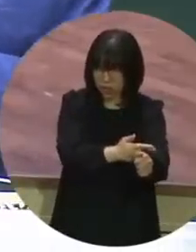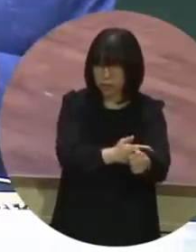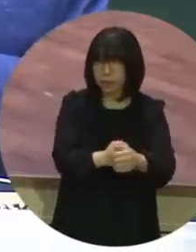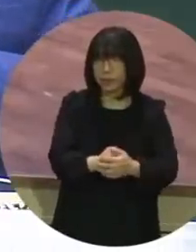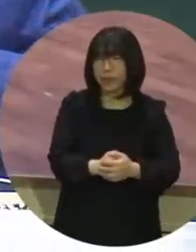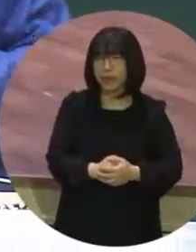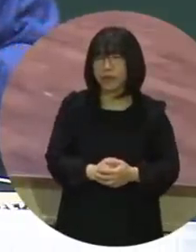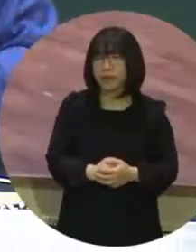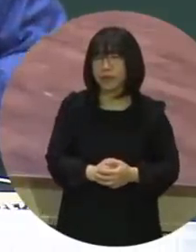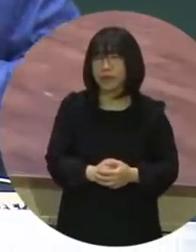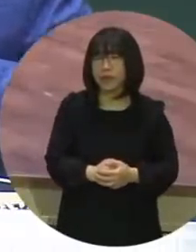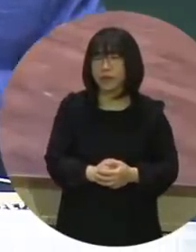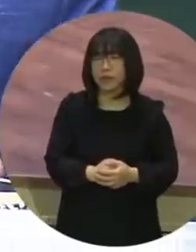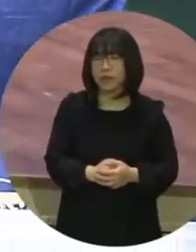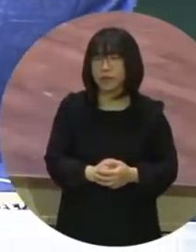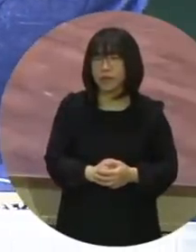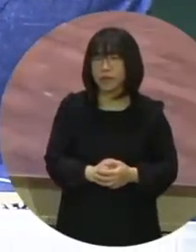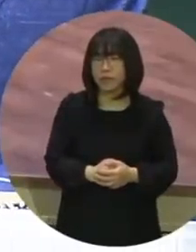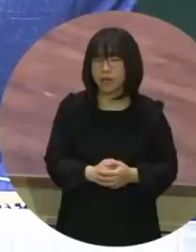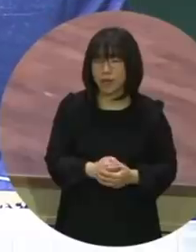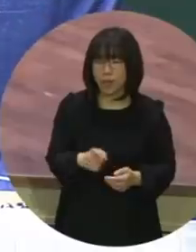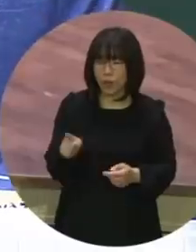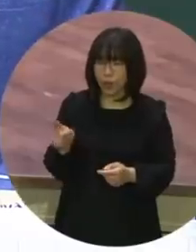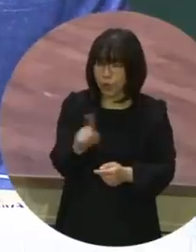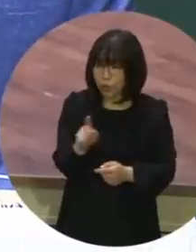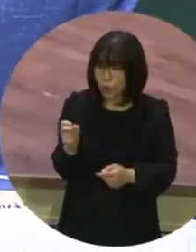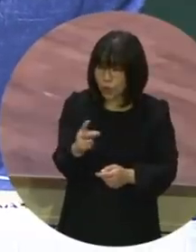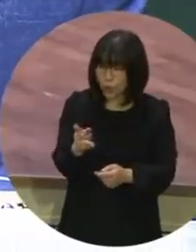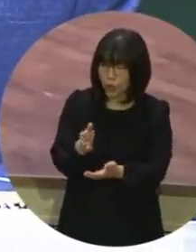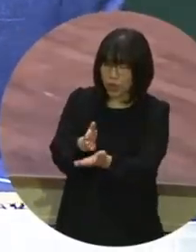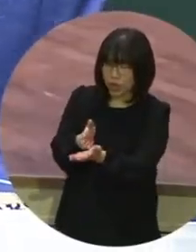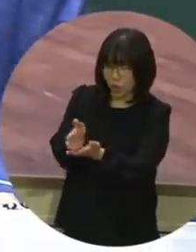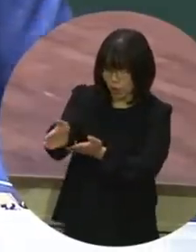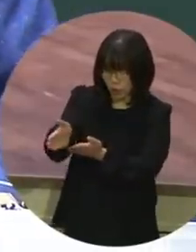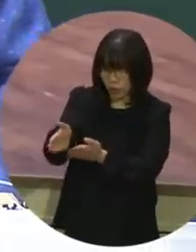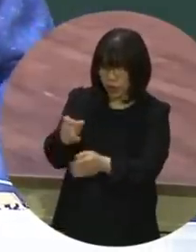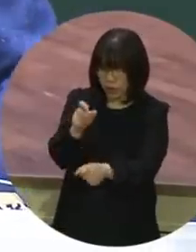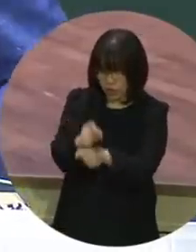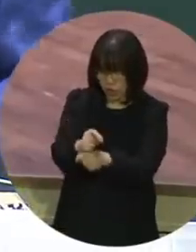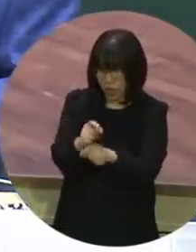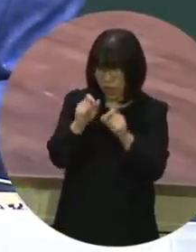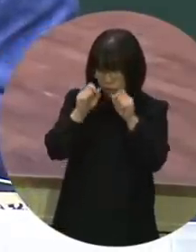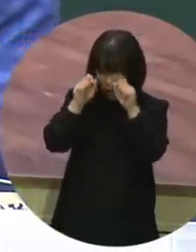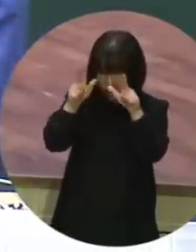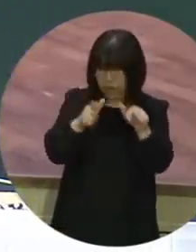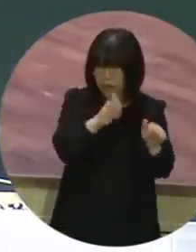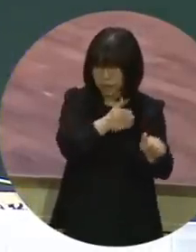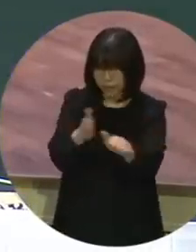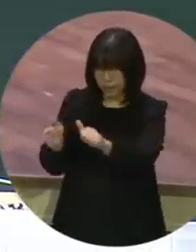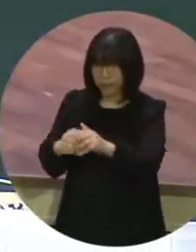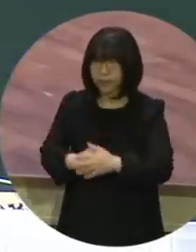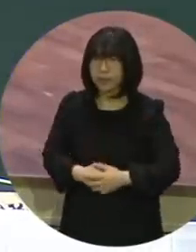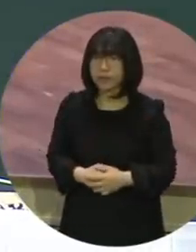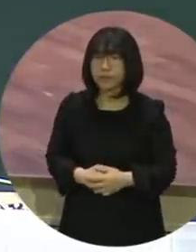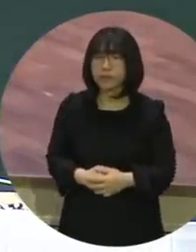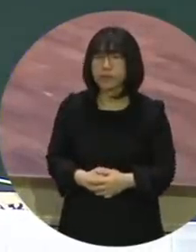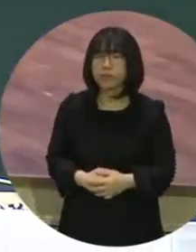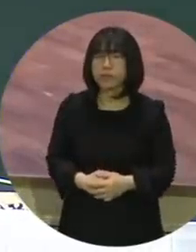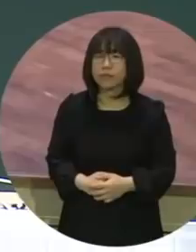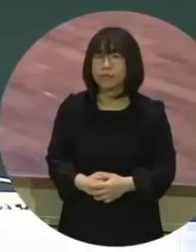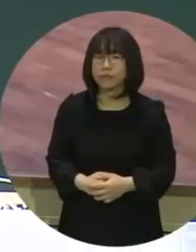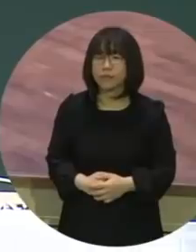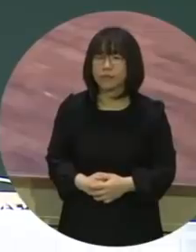나에게 주신 하나님의 기능, 업 전문성, 이거 이유 깨달아야 돼요. 그러니까 어제도